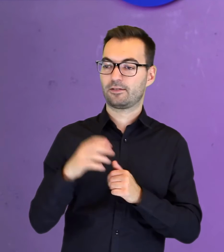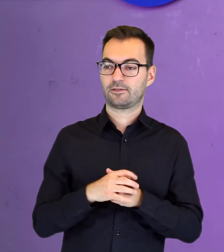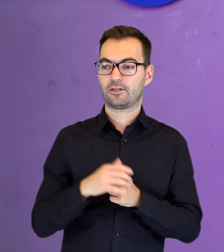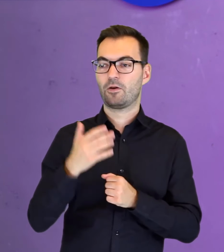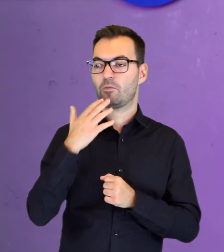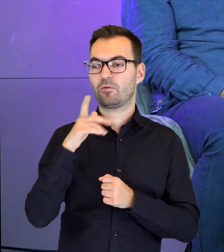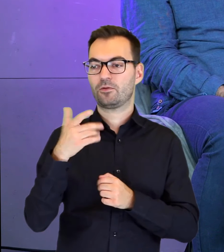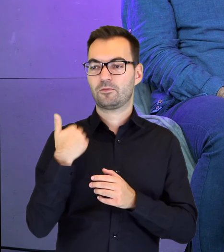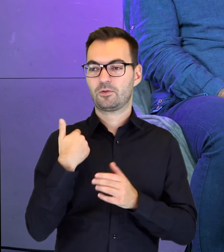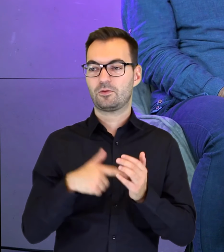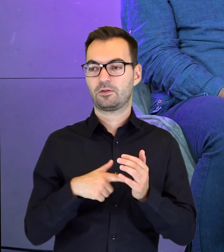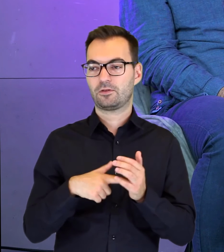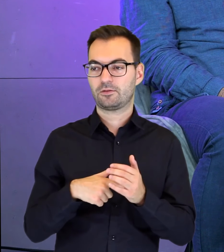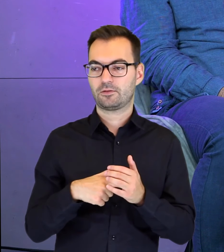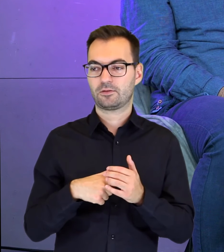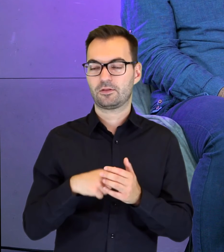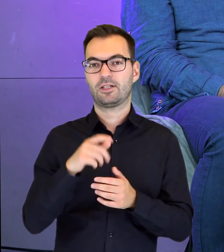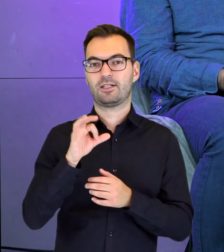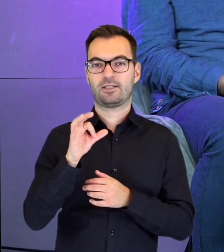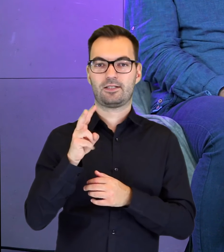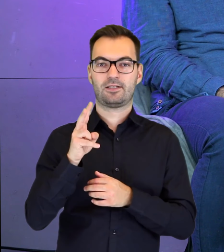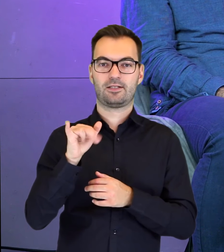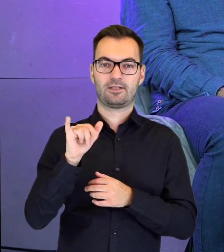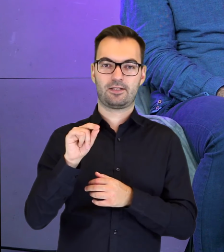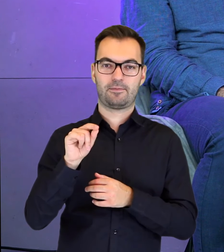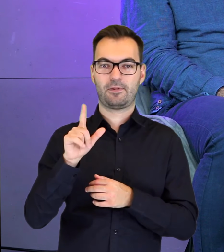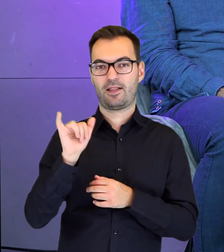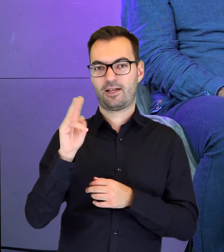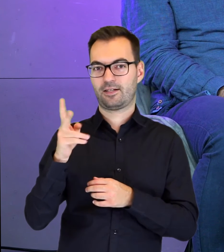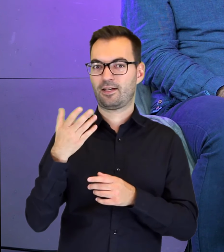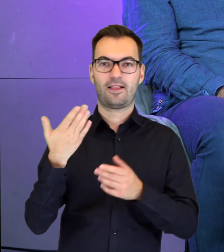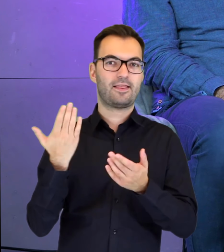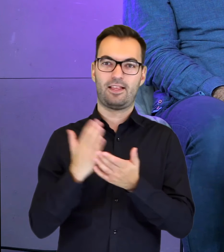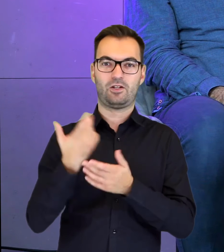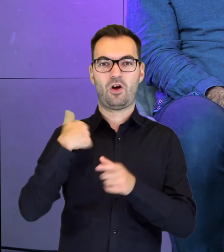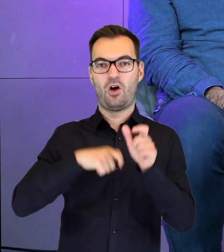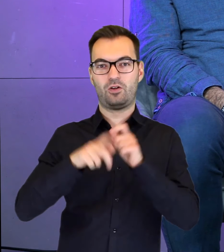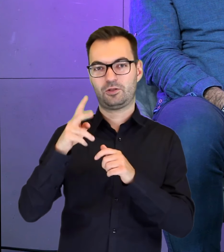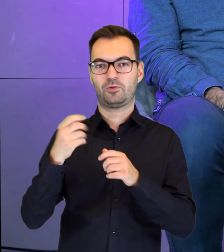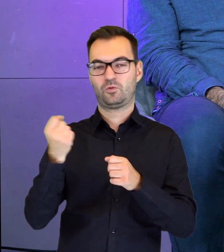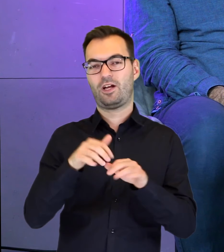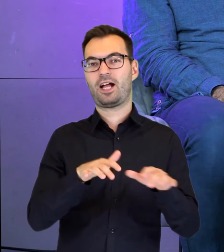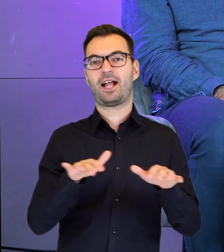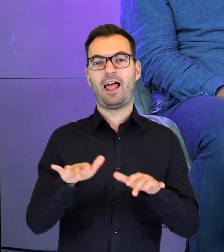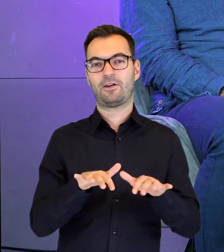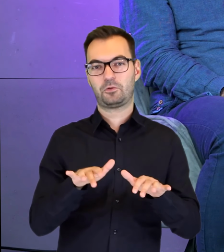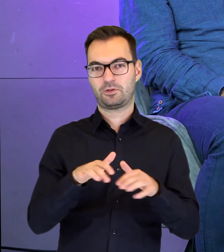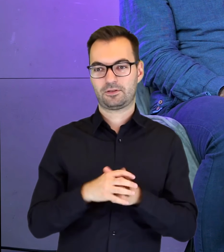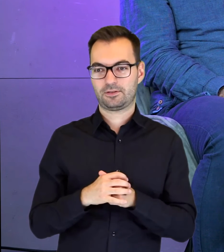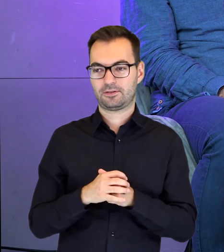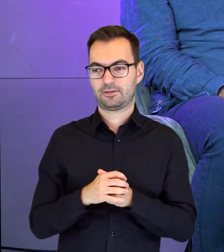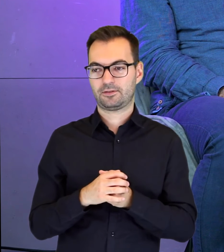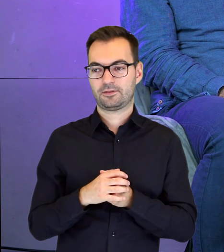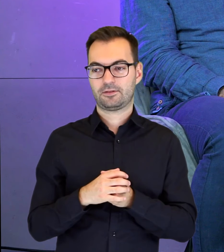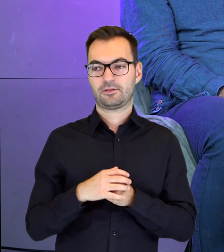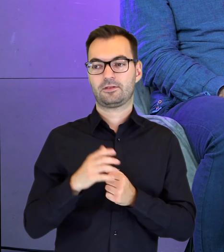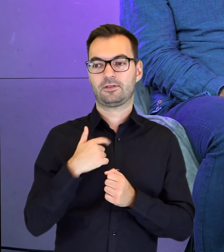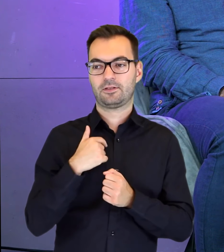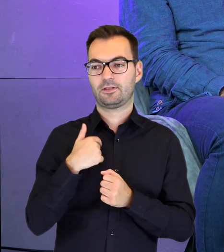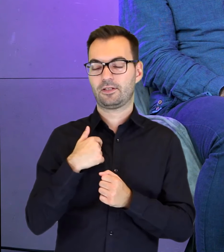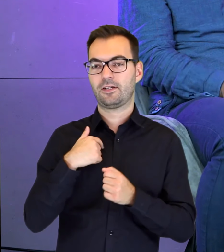możliwość konfiguracji Żeby dostosować to pod użytkownika tak Jak wspomniałeś o tym że właśnie ze screenów na